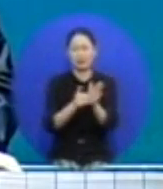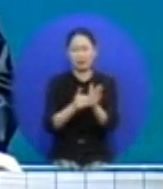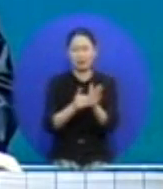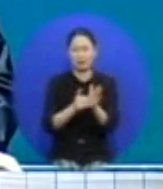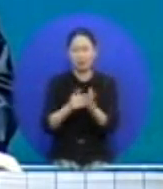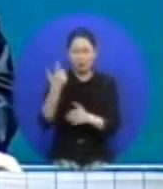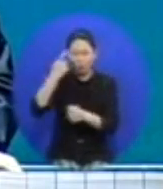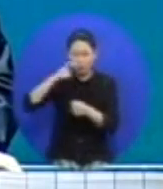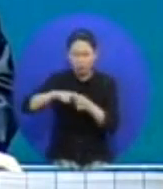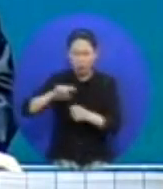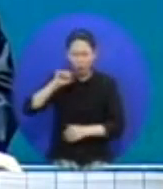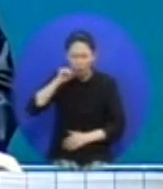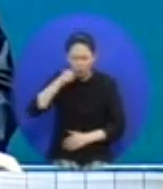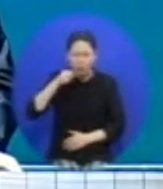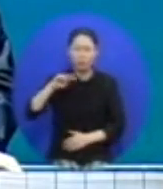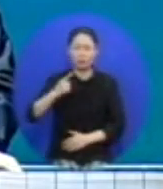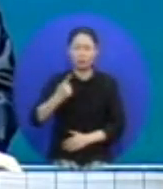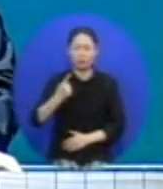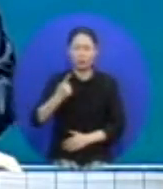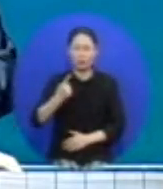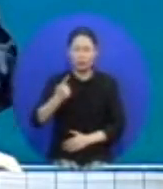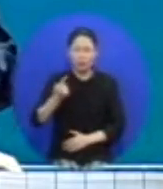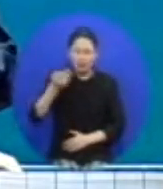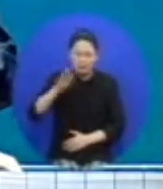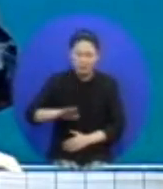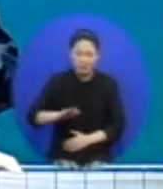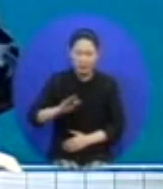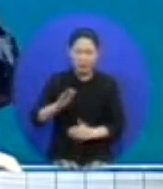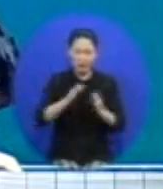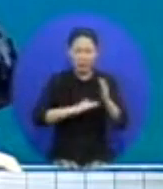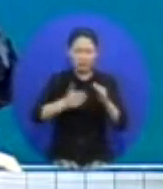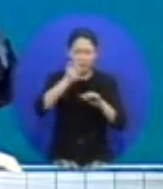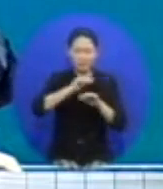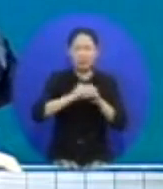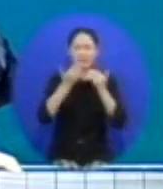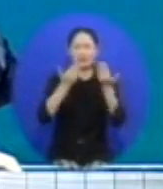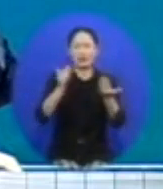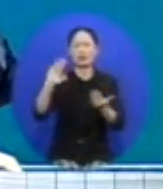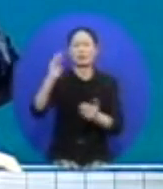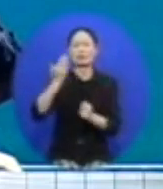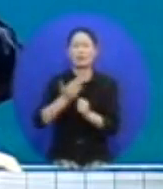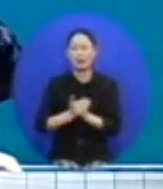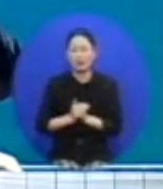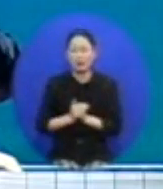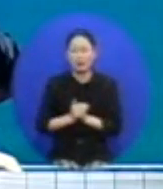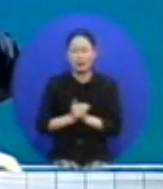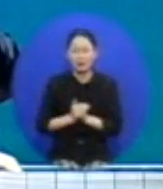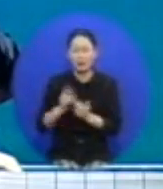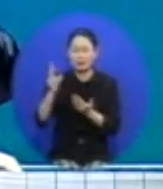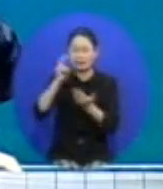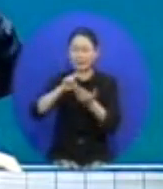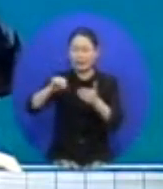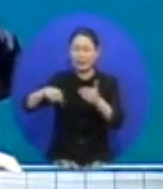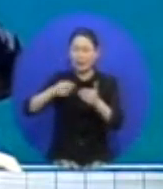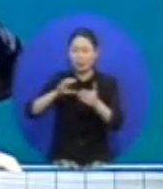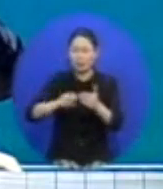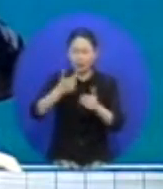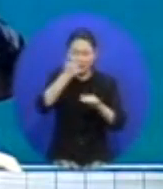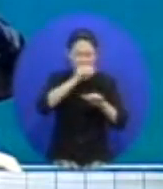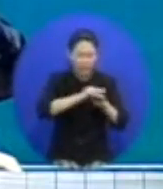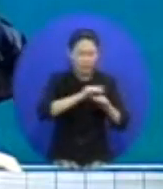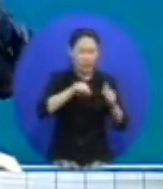영적으로 어려워도 그러나 가정 예배는 들여 줘야 되요 찬양 중에 예배